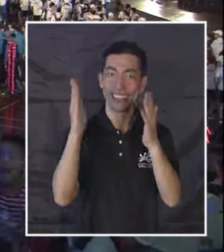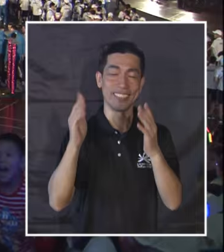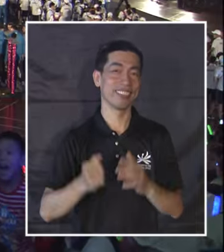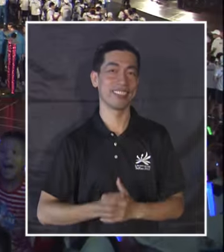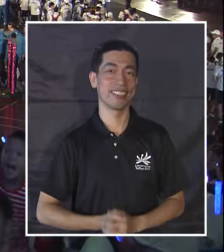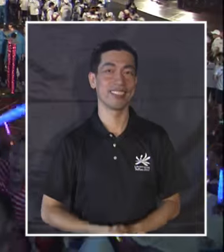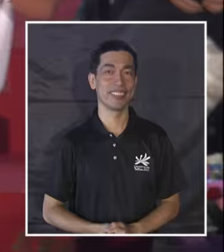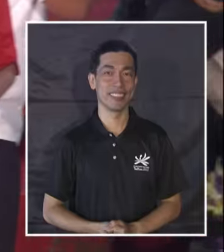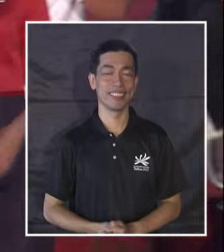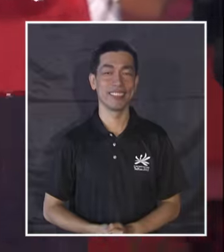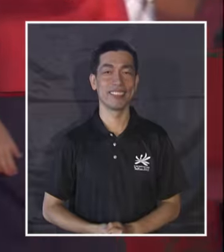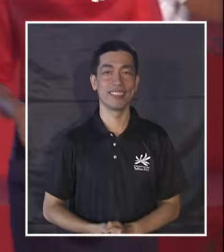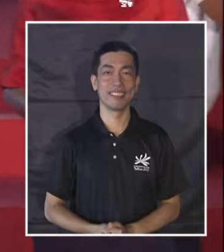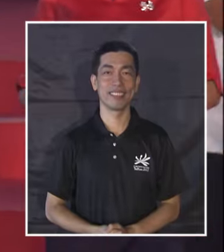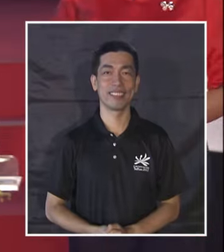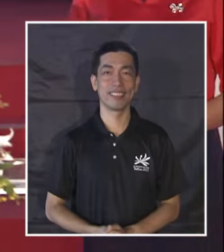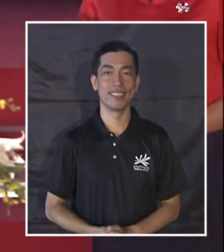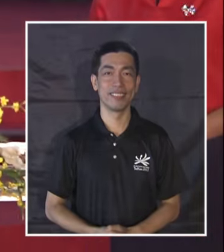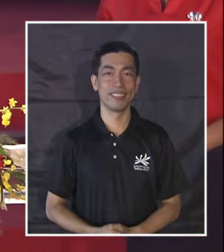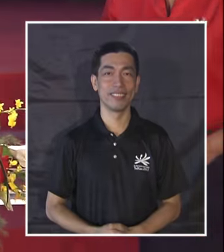欢迎郑市长。